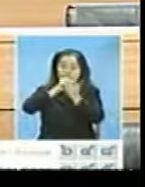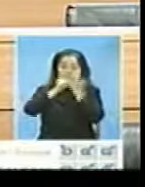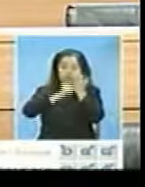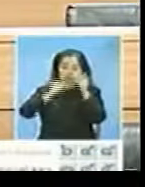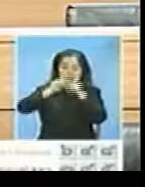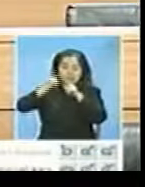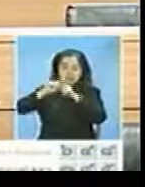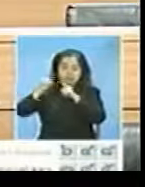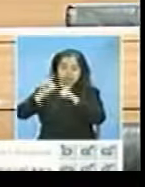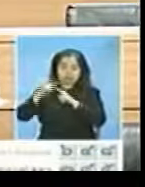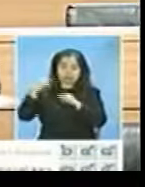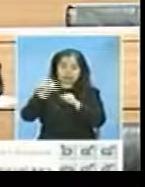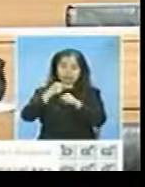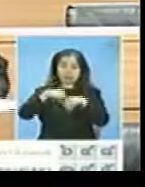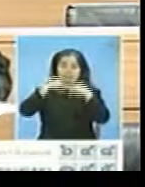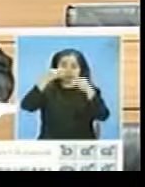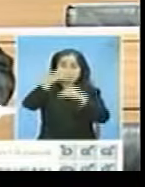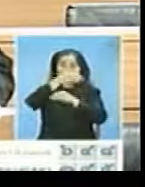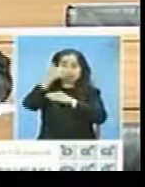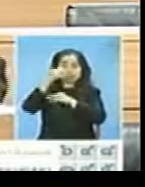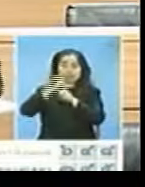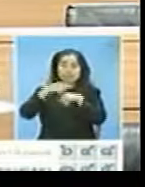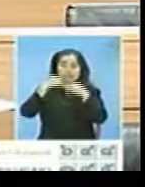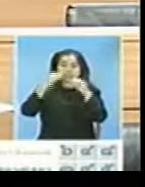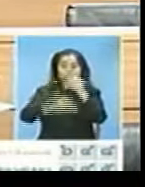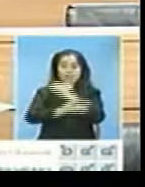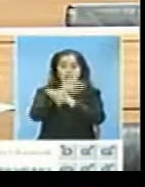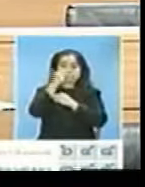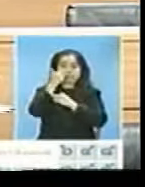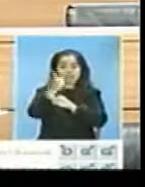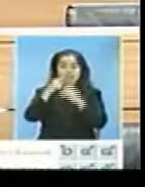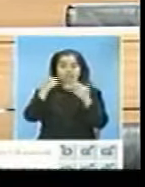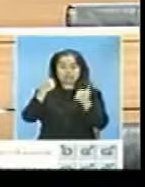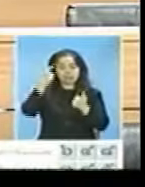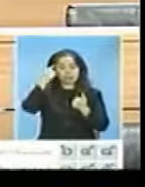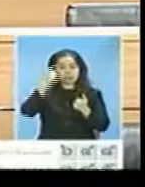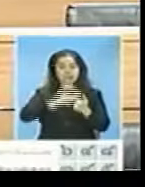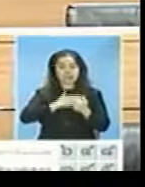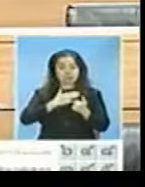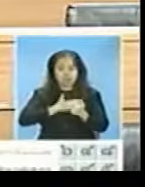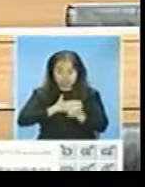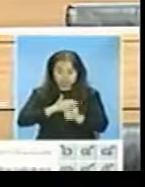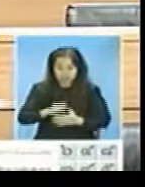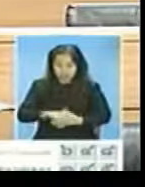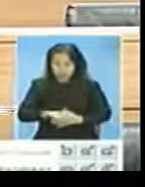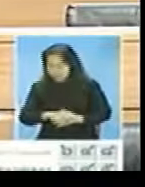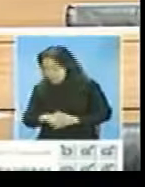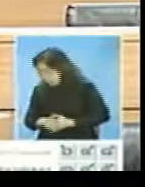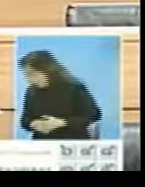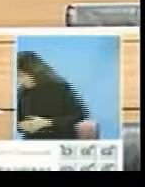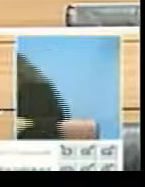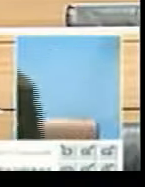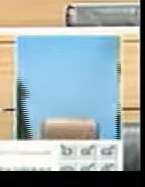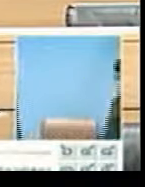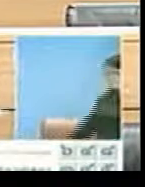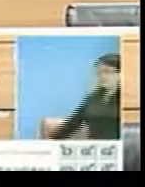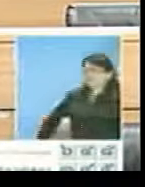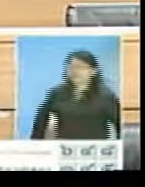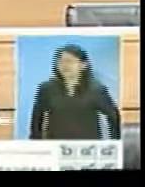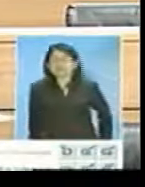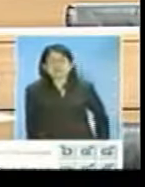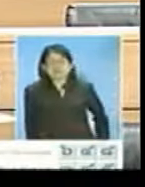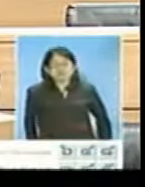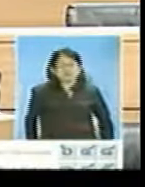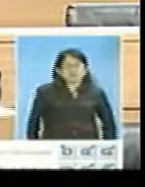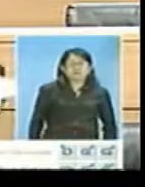รมนูญนี่ทำงานเพื่อชาติทำไมจะให้โอกาสเขาไม่ได้นี่คือความเห็นผมเขาเป็นคนเด่นแน่นอนถ้าเขาไม่เด่นเขา